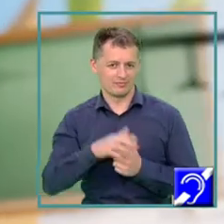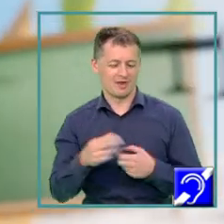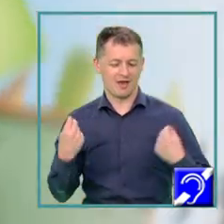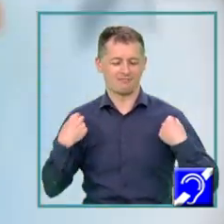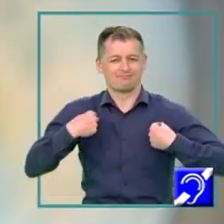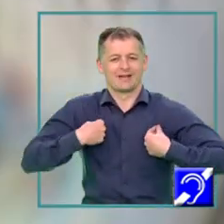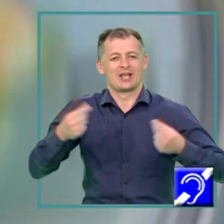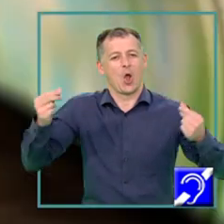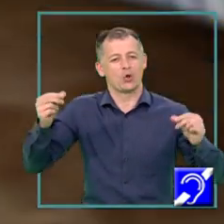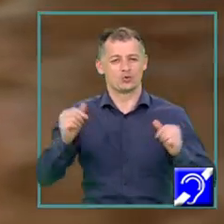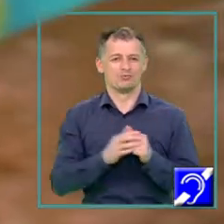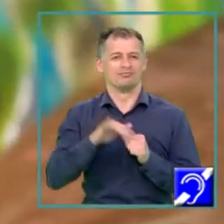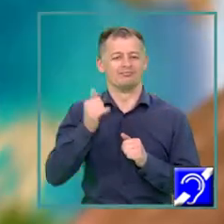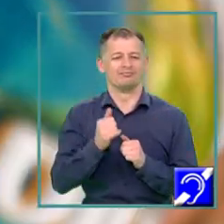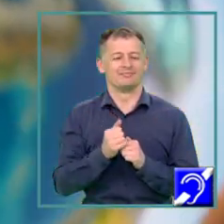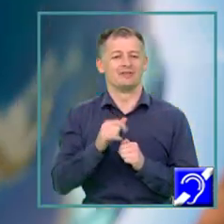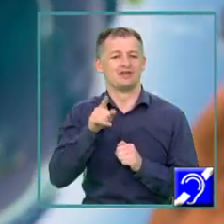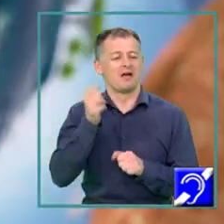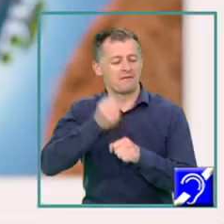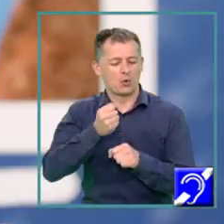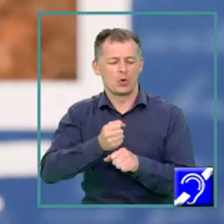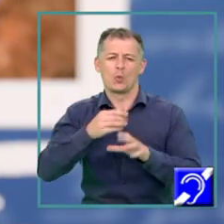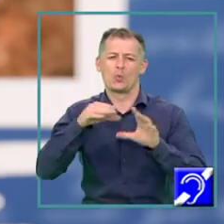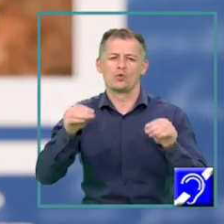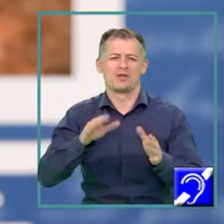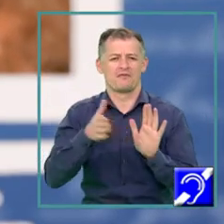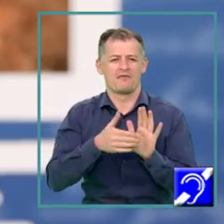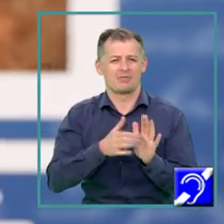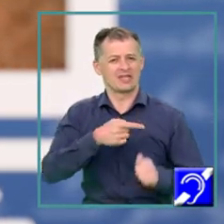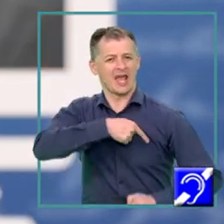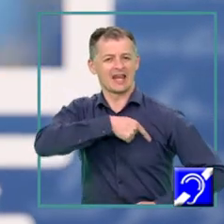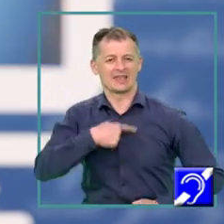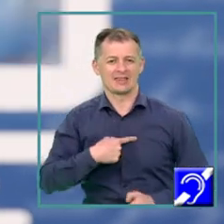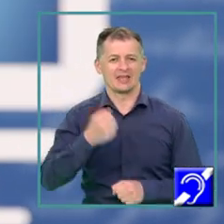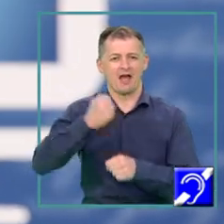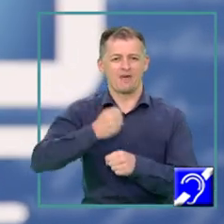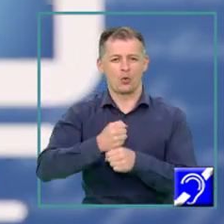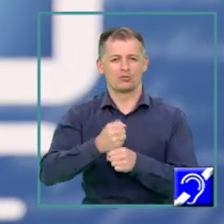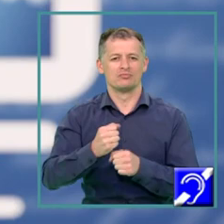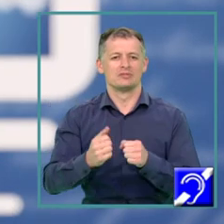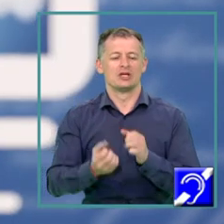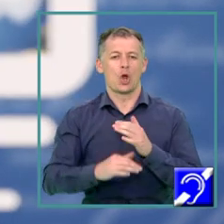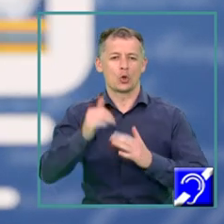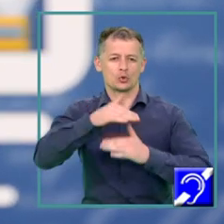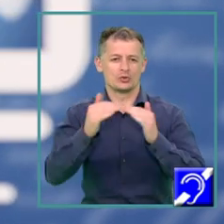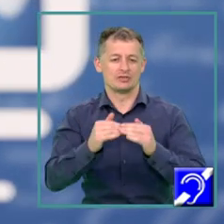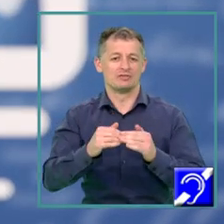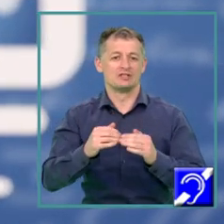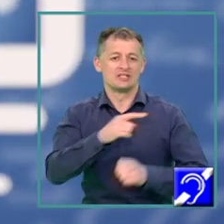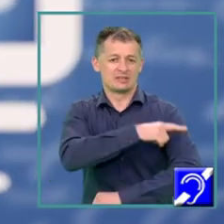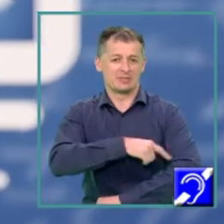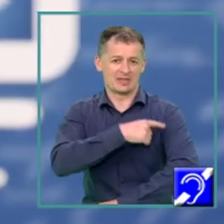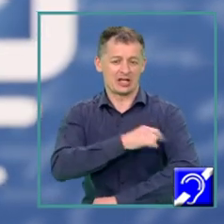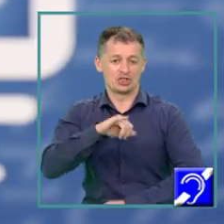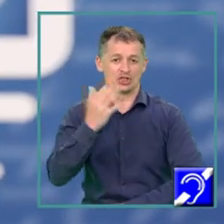național țărănesc la curtea regală, a înfăptuit numeroase acte de caritate, a înființat spitale și școli pentru cei nevoiași și a